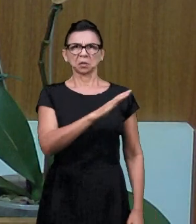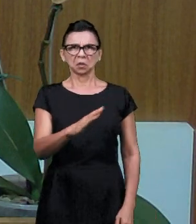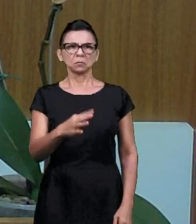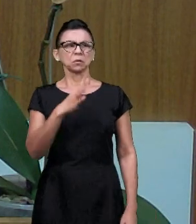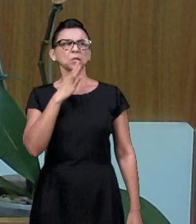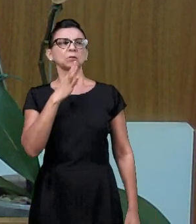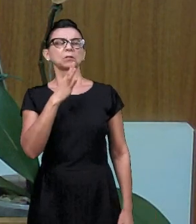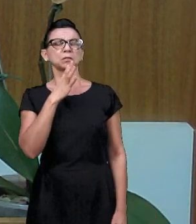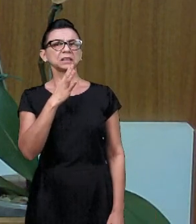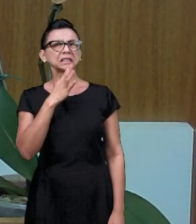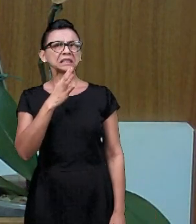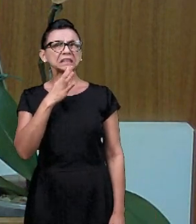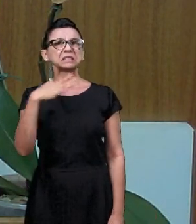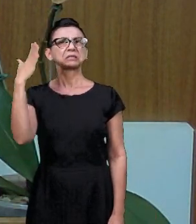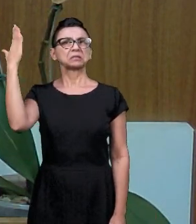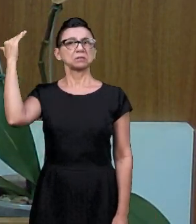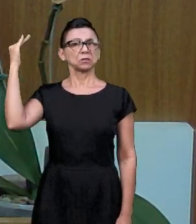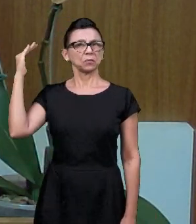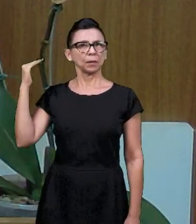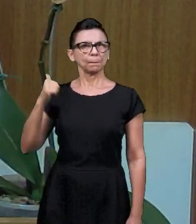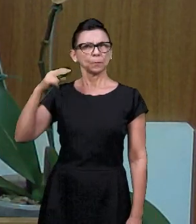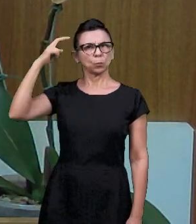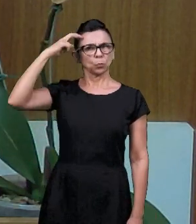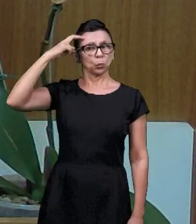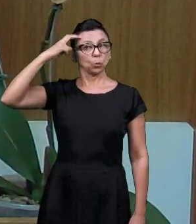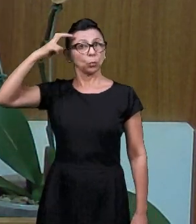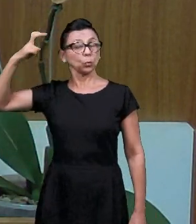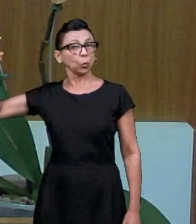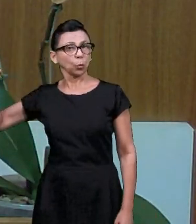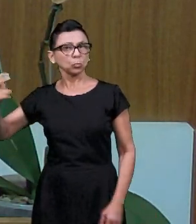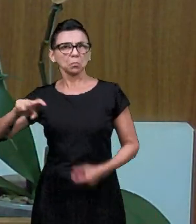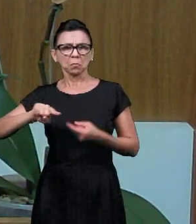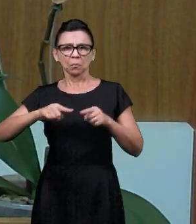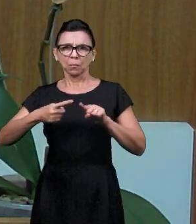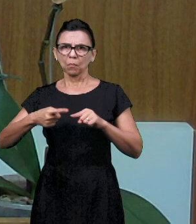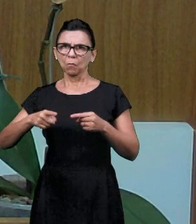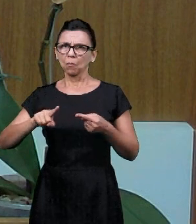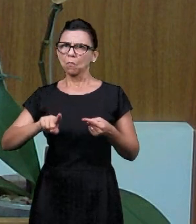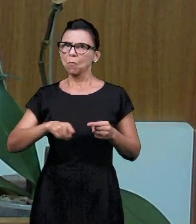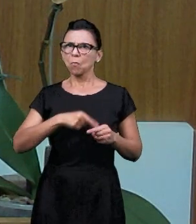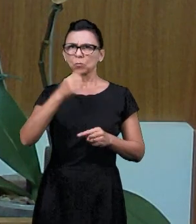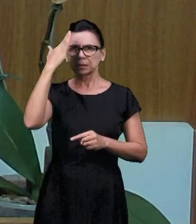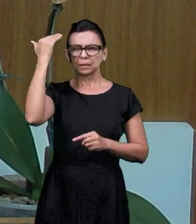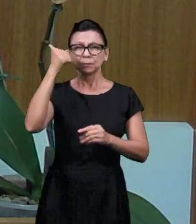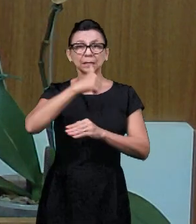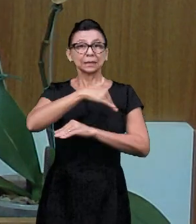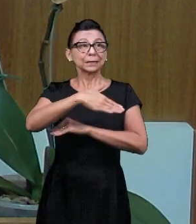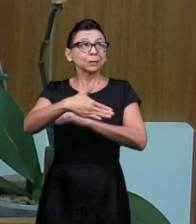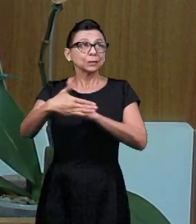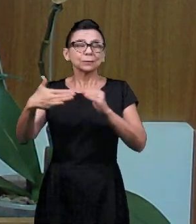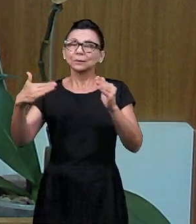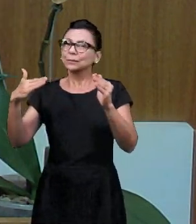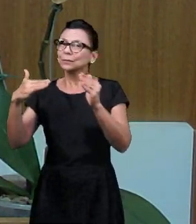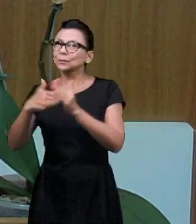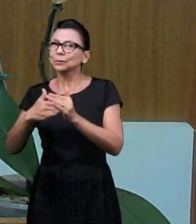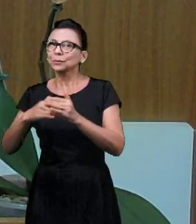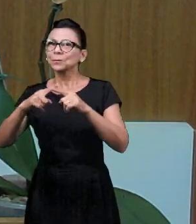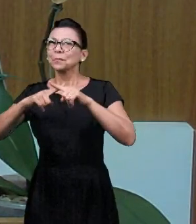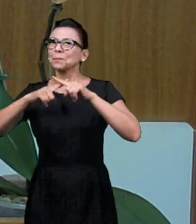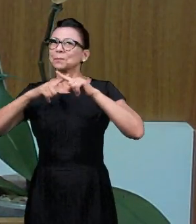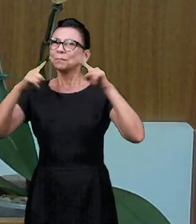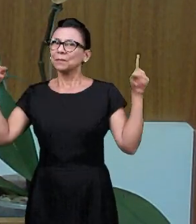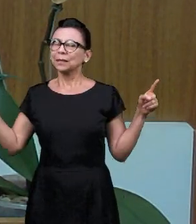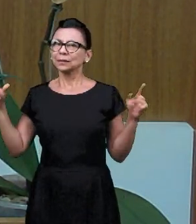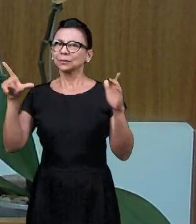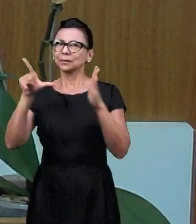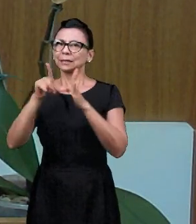Donc, c'est un homme préparé aux musiques, tout cela, mais il a abandonné tout cela par la jouissance de la découverte de la parole. Il